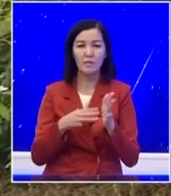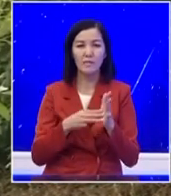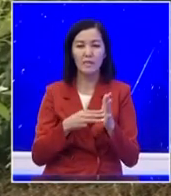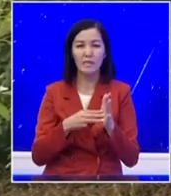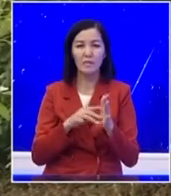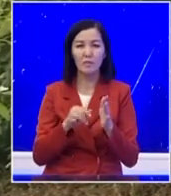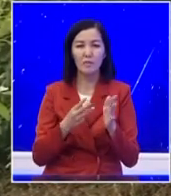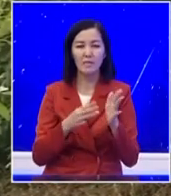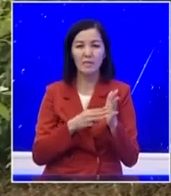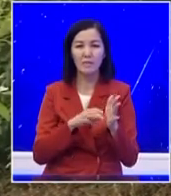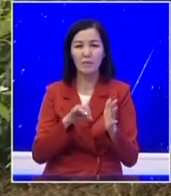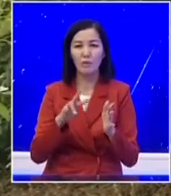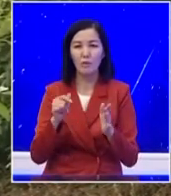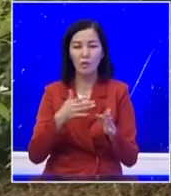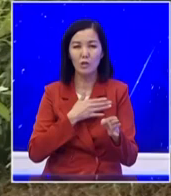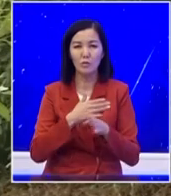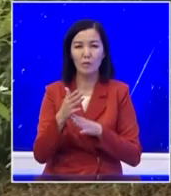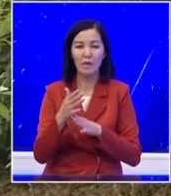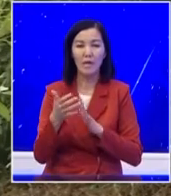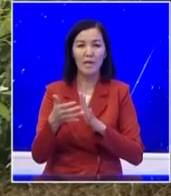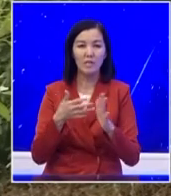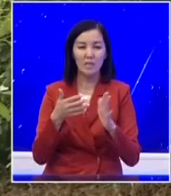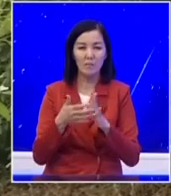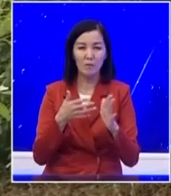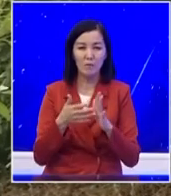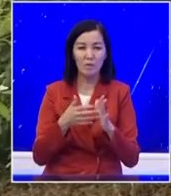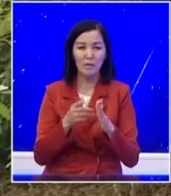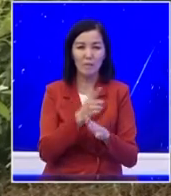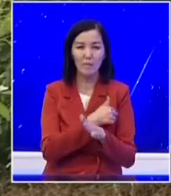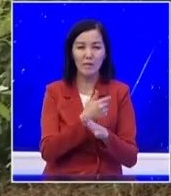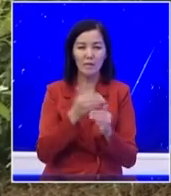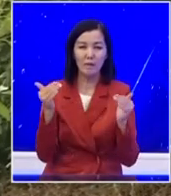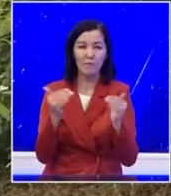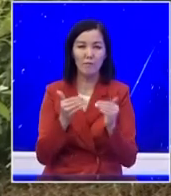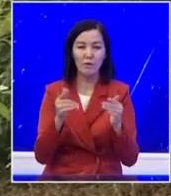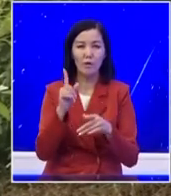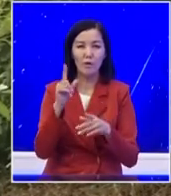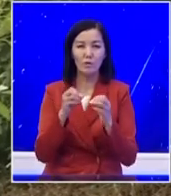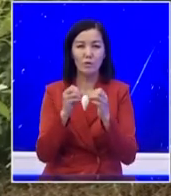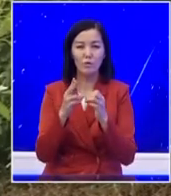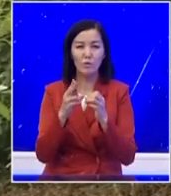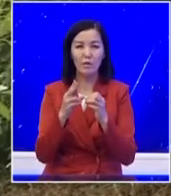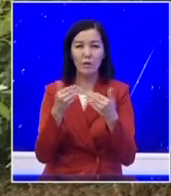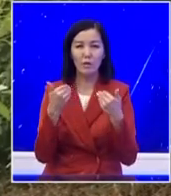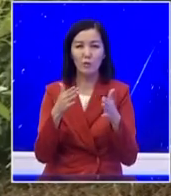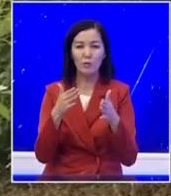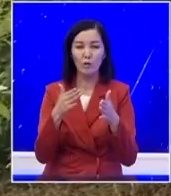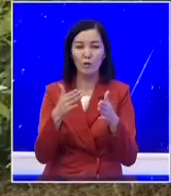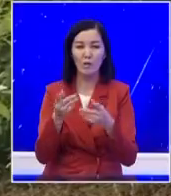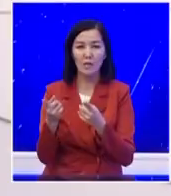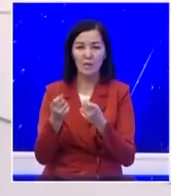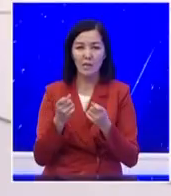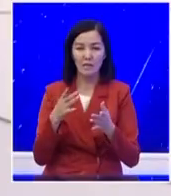миллион теңге жұмсалған. Кадрлық жетіспеушілікті шешу үшін медициналық колледждердің 112 түлегі де көмекке тартылып